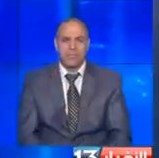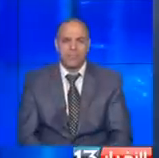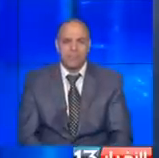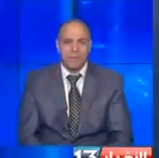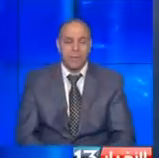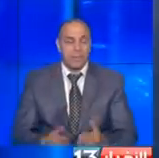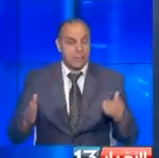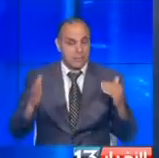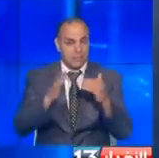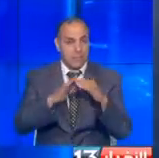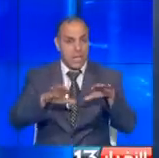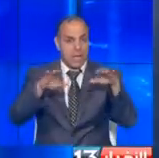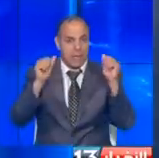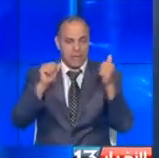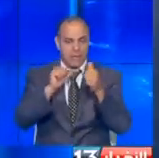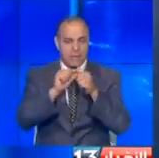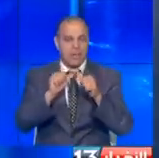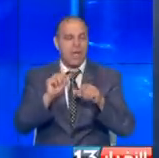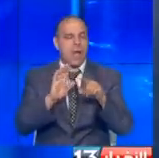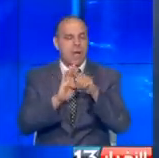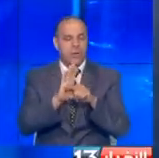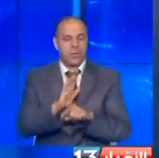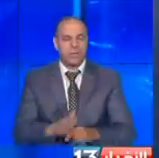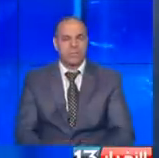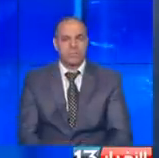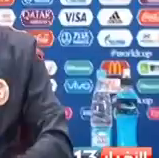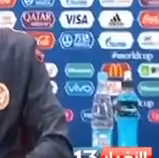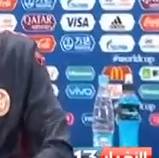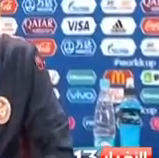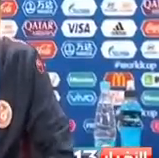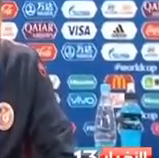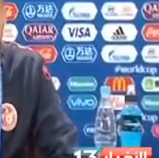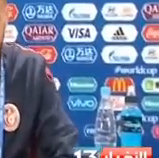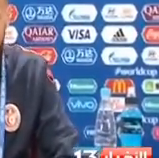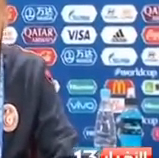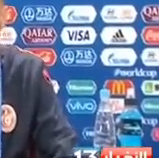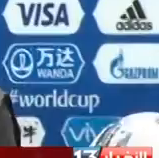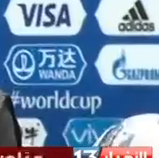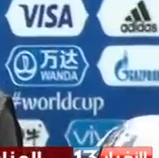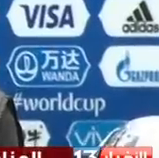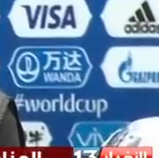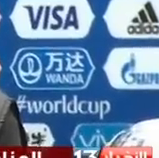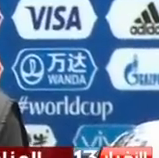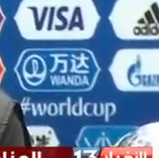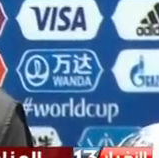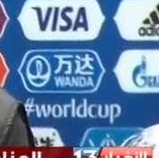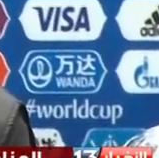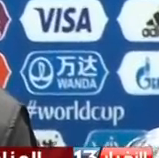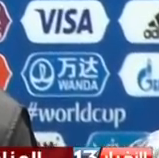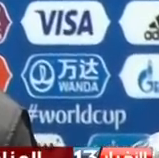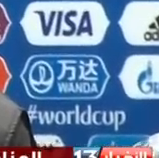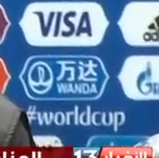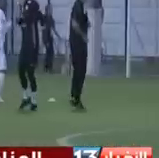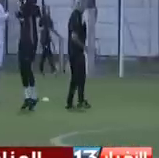بهذا نصل إلى ختام النشرة، وهذا تذكير بالعناوين. المنتخب الوطني يخوض أولى مبارياته